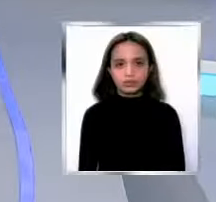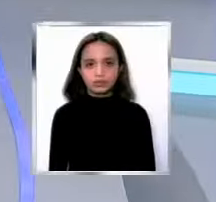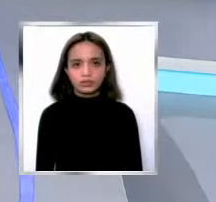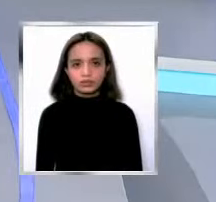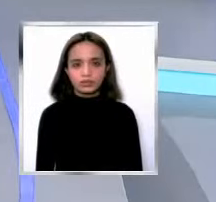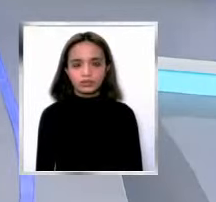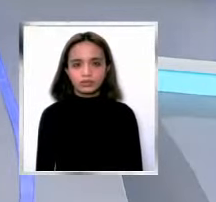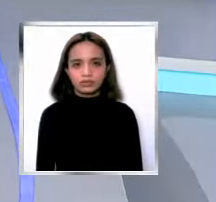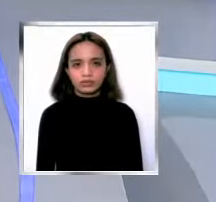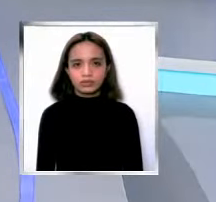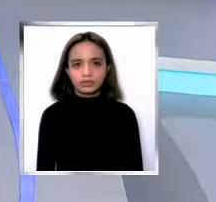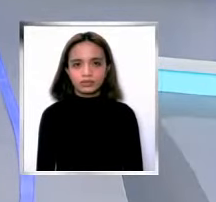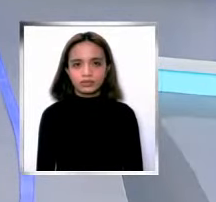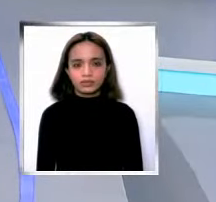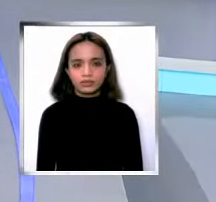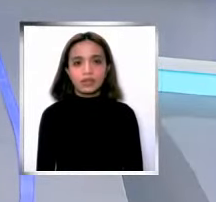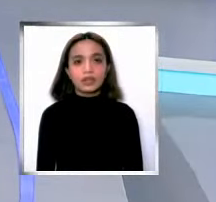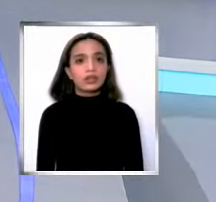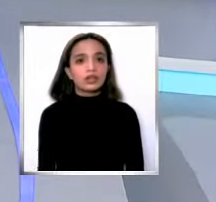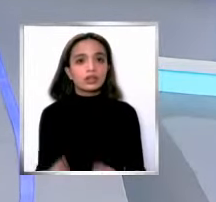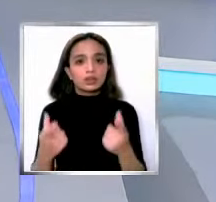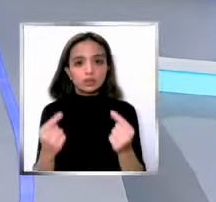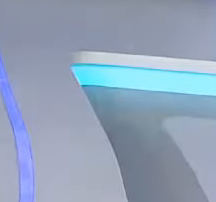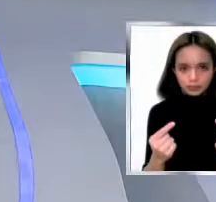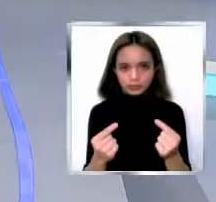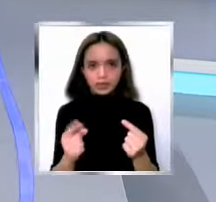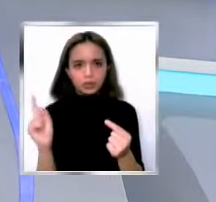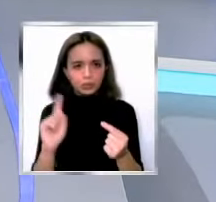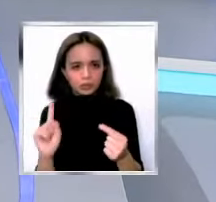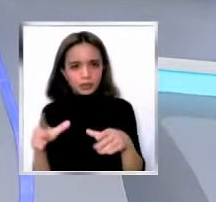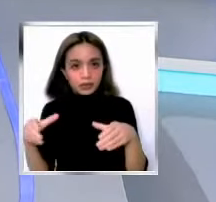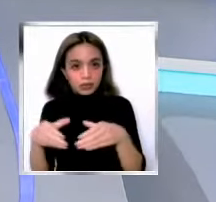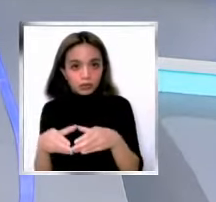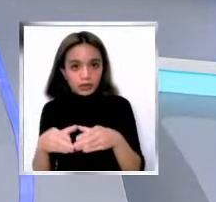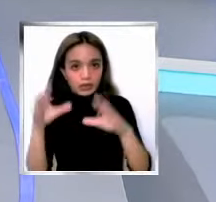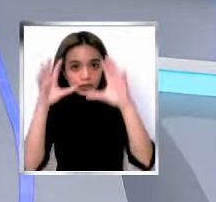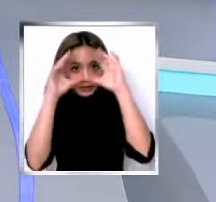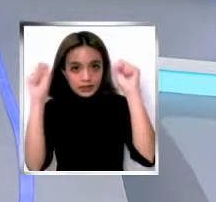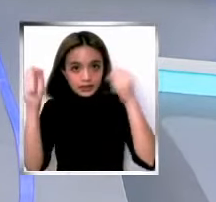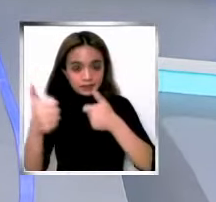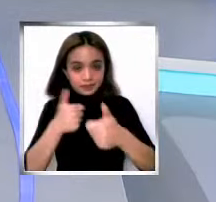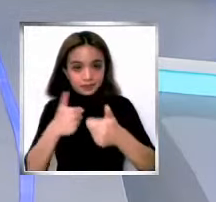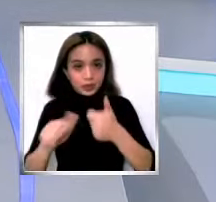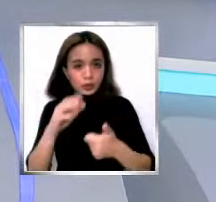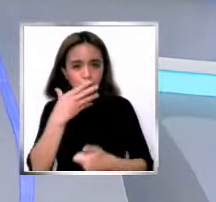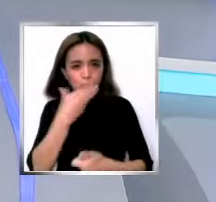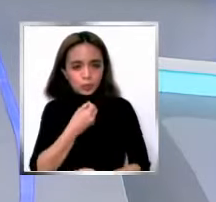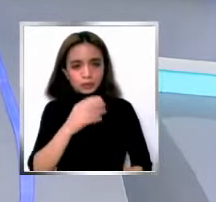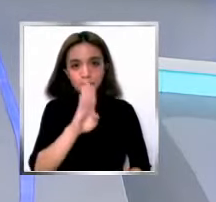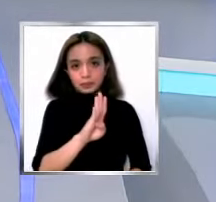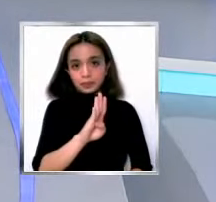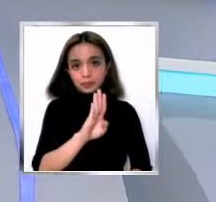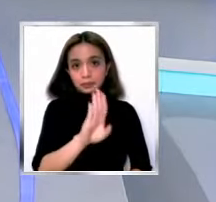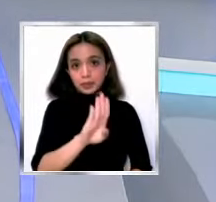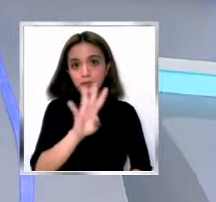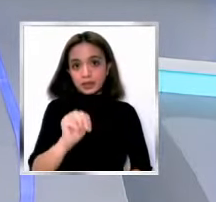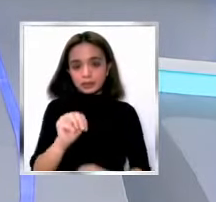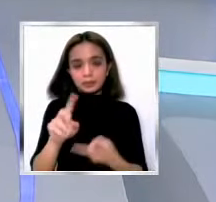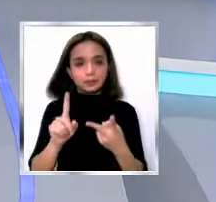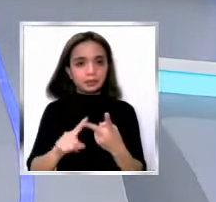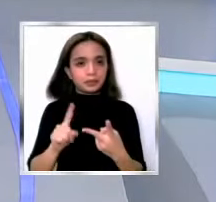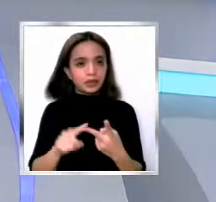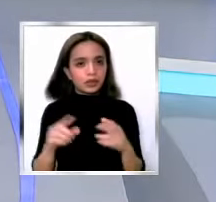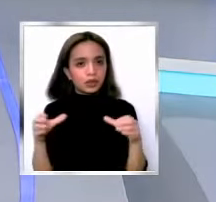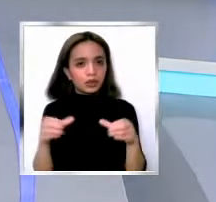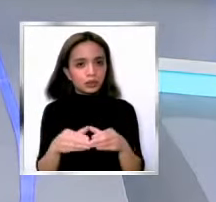Naghahanda na sa kanilang paghaharap ang kampo ng presidential aspirant ni si dating Senador Bongbong Marcos at ang mga grupong naghain